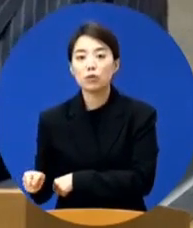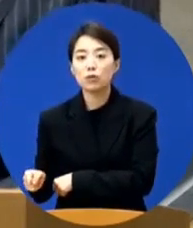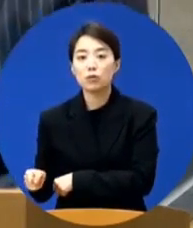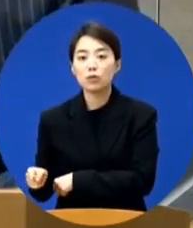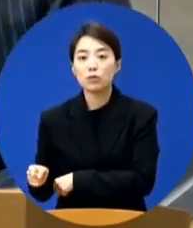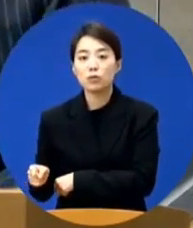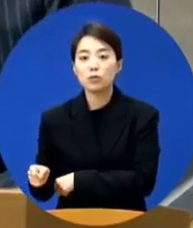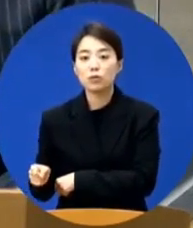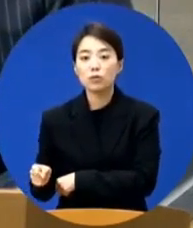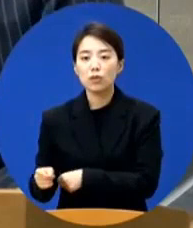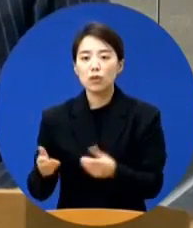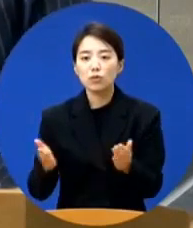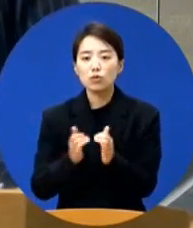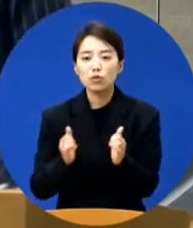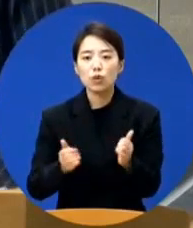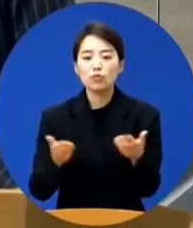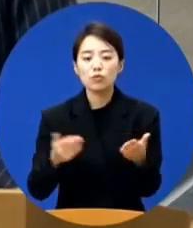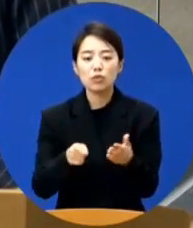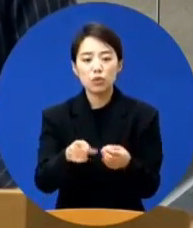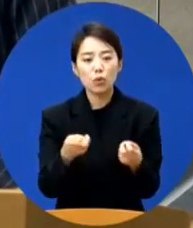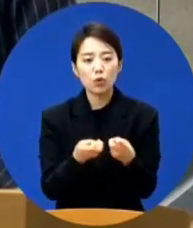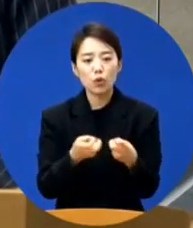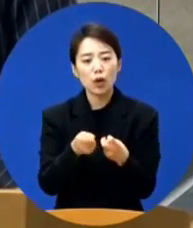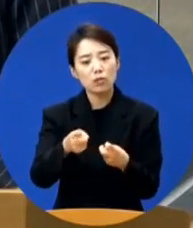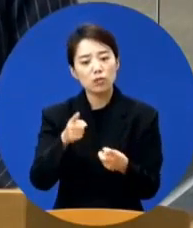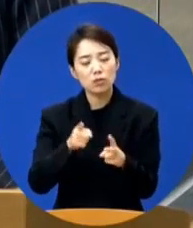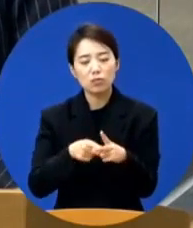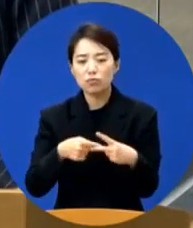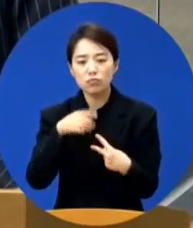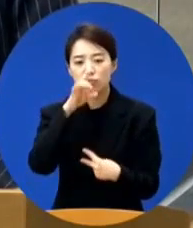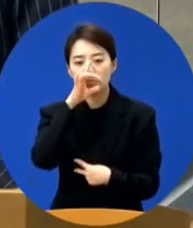나 우리 직원분들 일을 어떻게 하시는지 제가 이해가 안 가요.